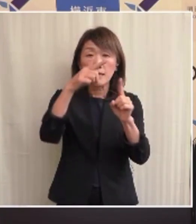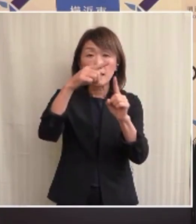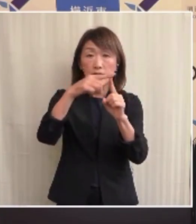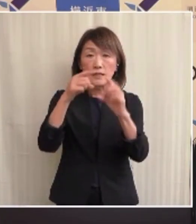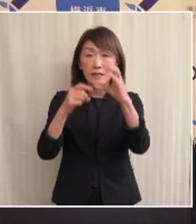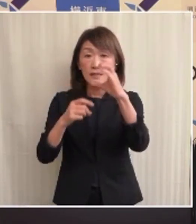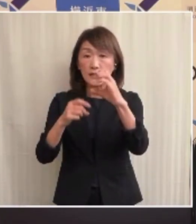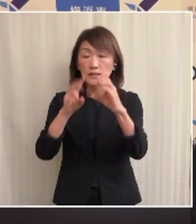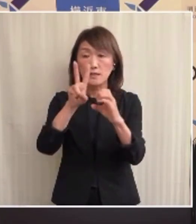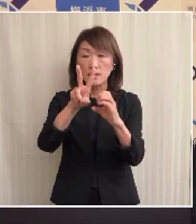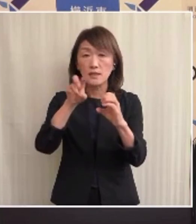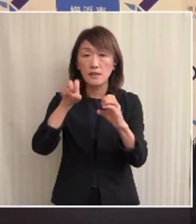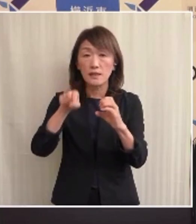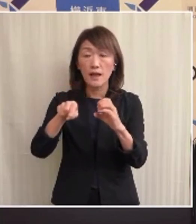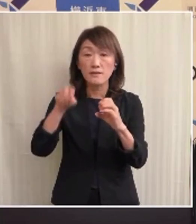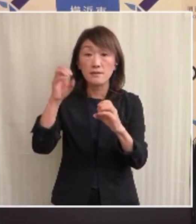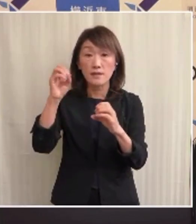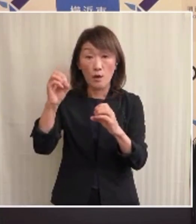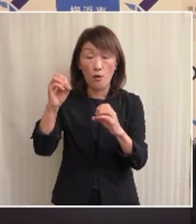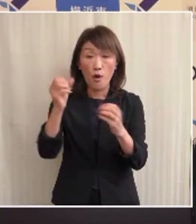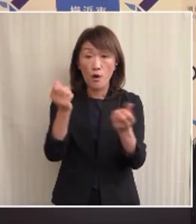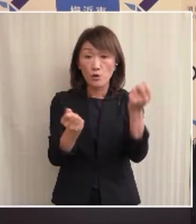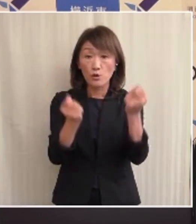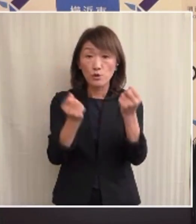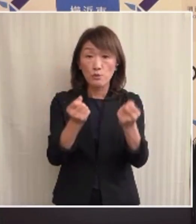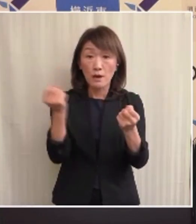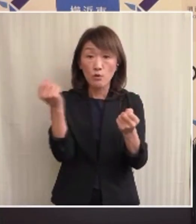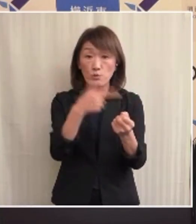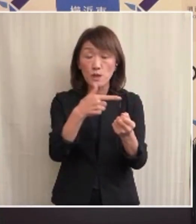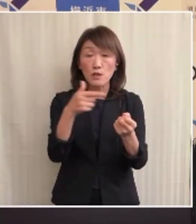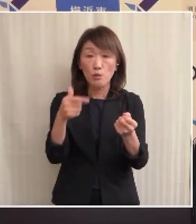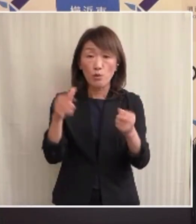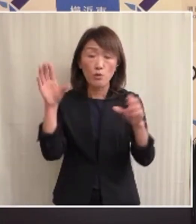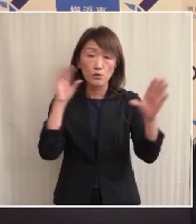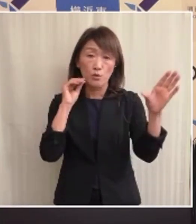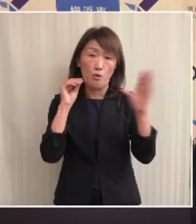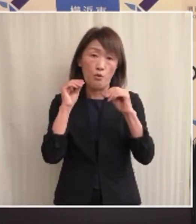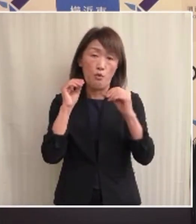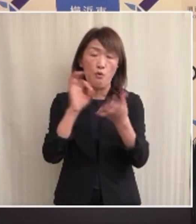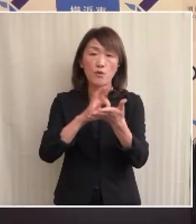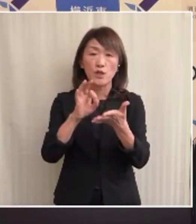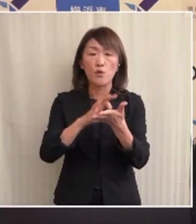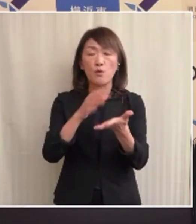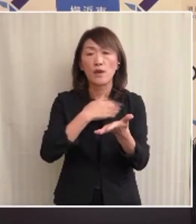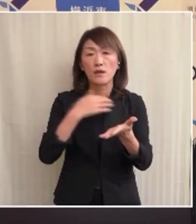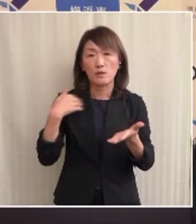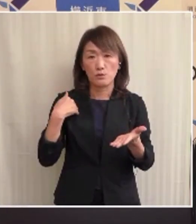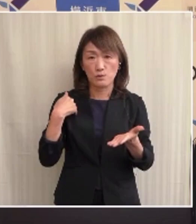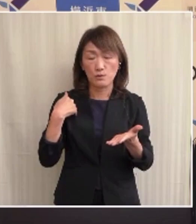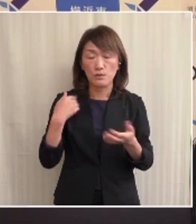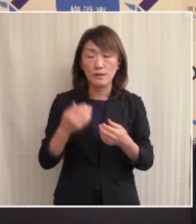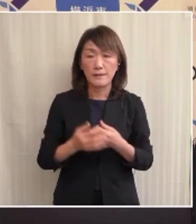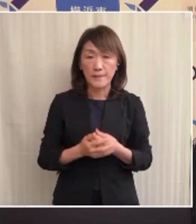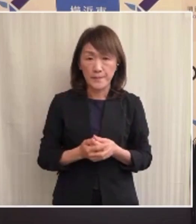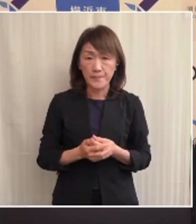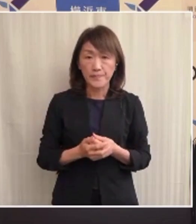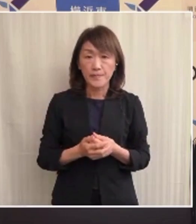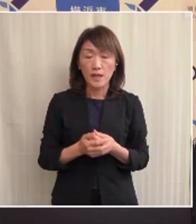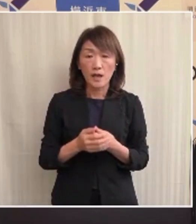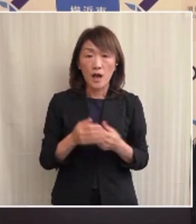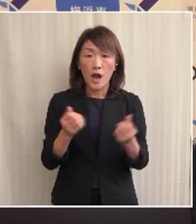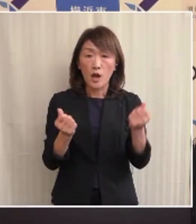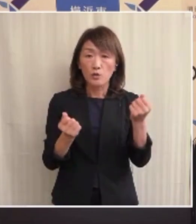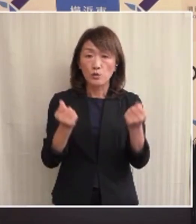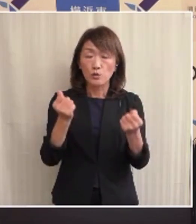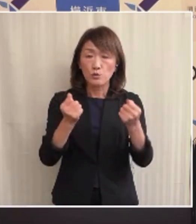ETC2.0 で速度、自動車の速度の情報が利用できます。やはりこう自動車衝